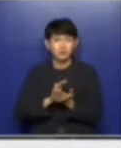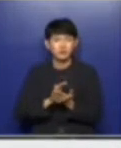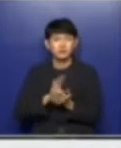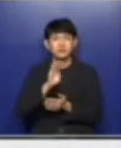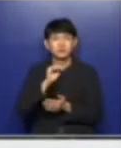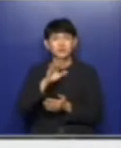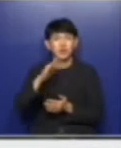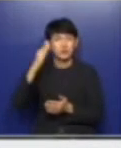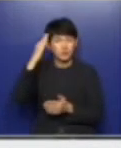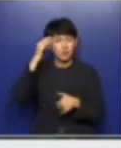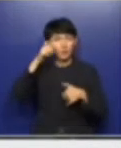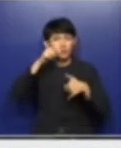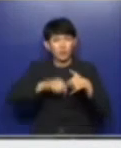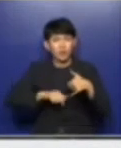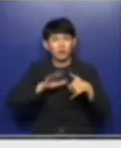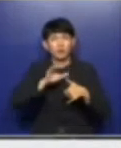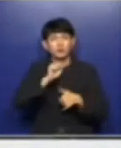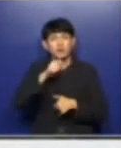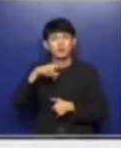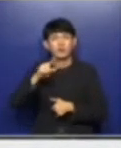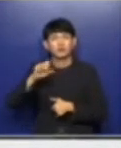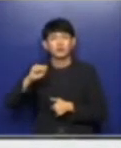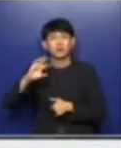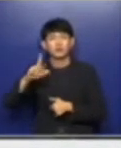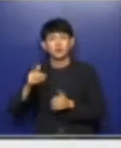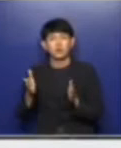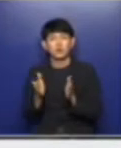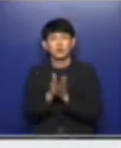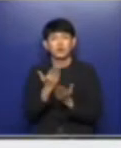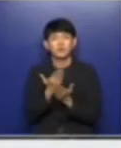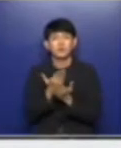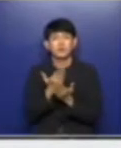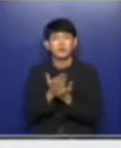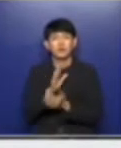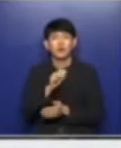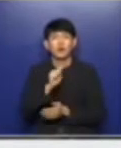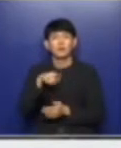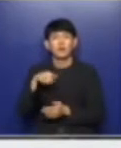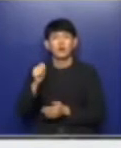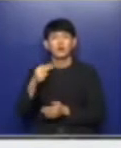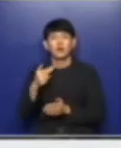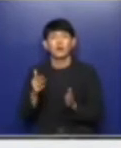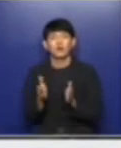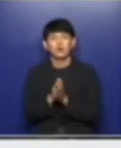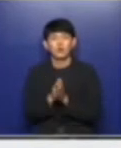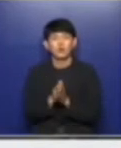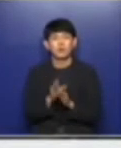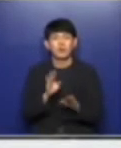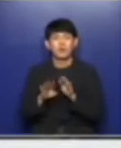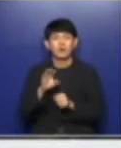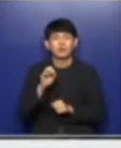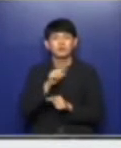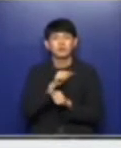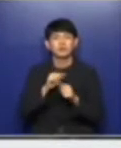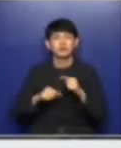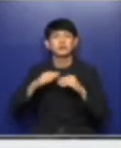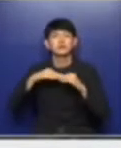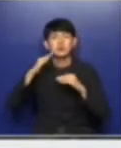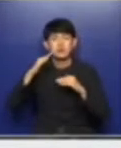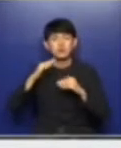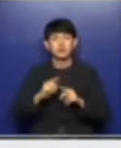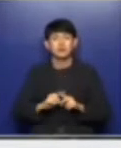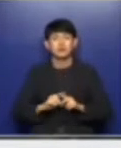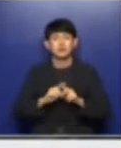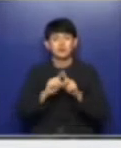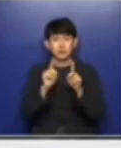ทต่อหัวของสปทช.รวมกับเงินของอปท.อีกนะครับมากกว่า 50% นะครับแต่น